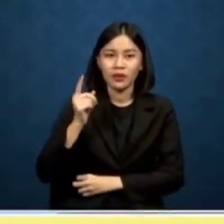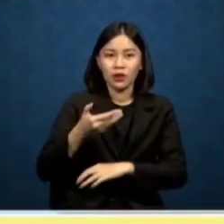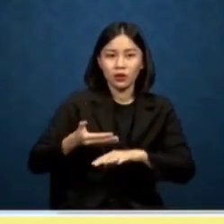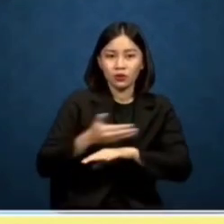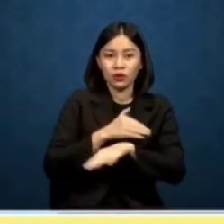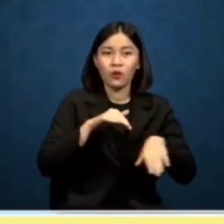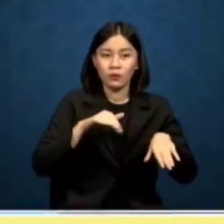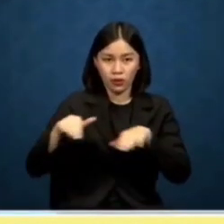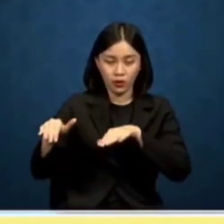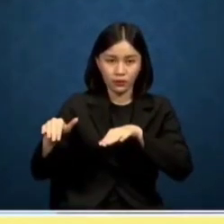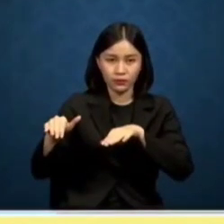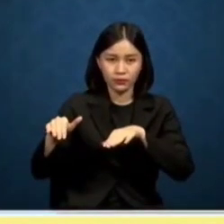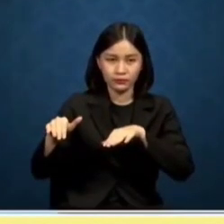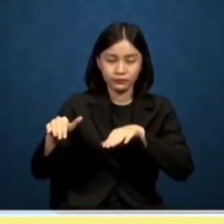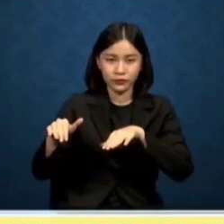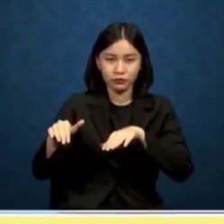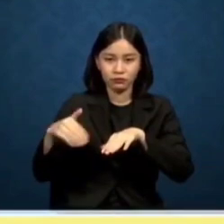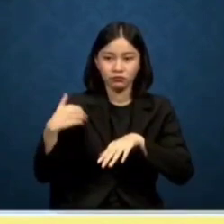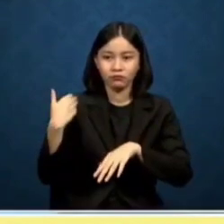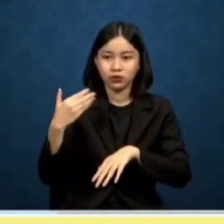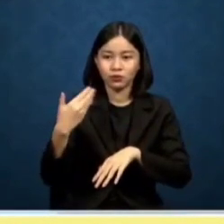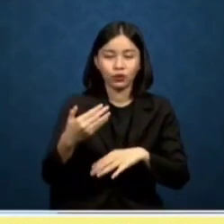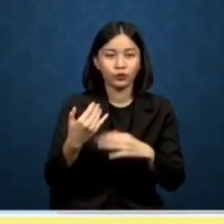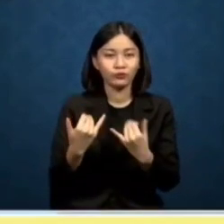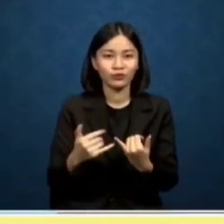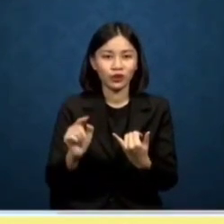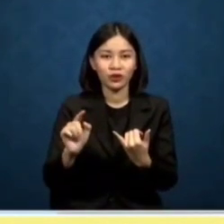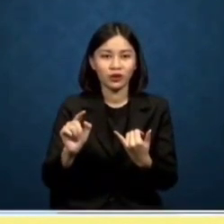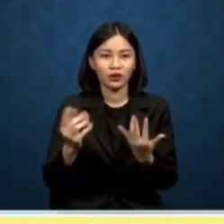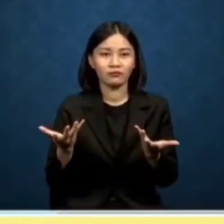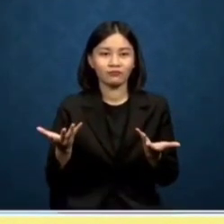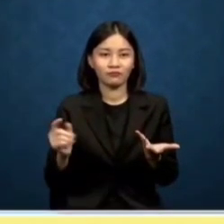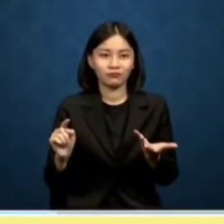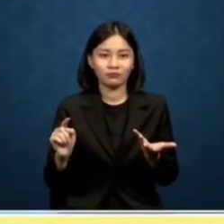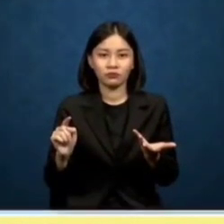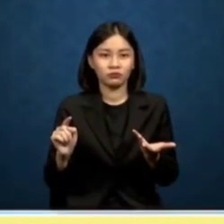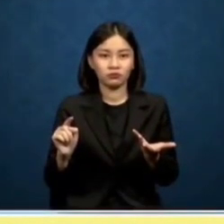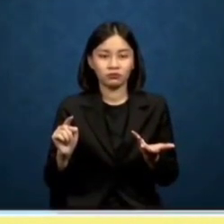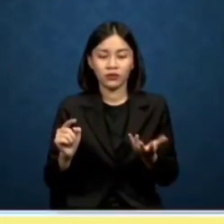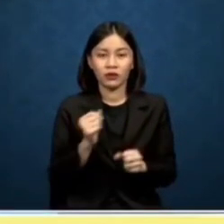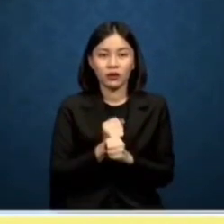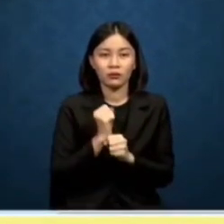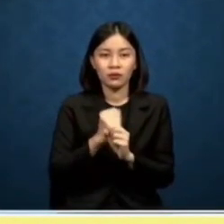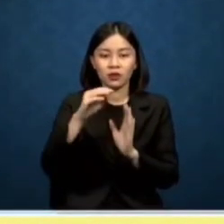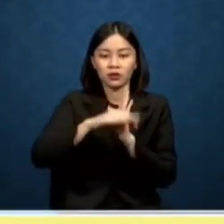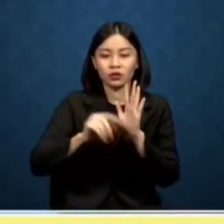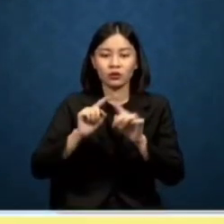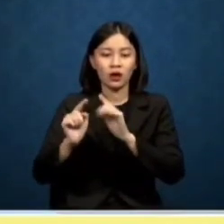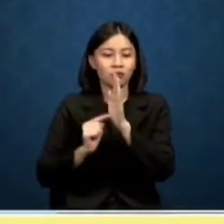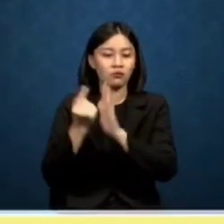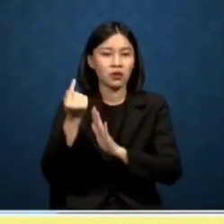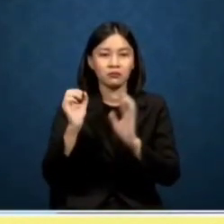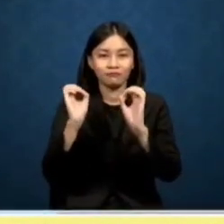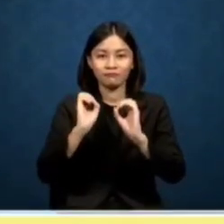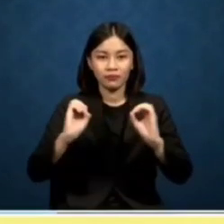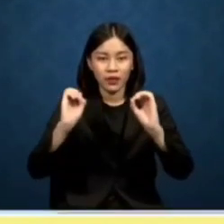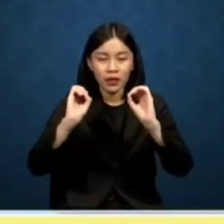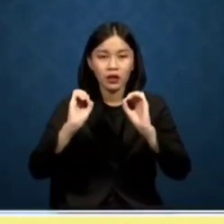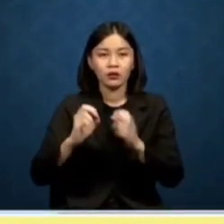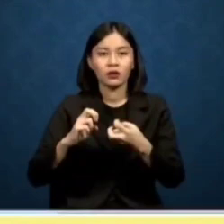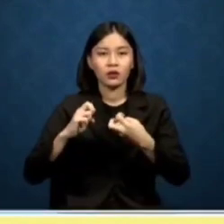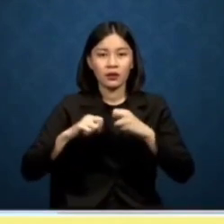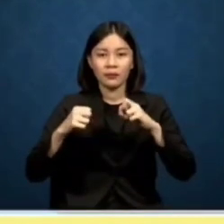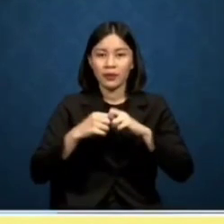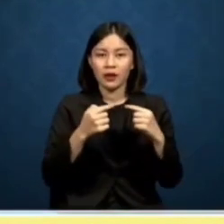วิธีการขับรถย้อนสอนซึ่งอันตรายและเสี่ยงต่อการเกิดอุบัติเหตุเป็นอย่างมากจึงขอให้กรมทางหลวงกระทรวงคมนาคม